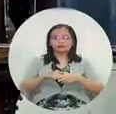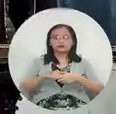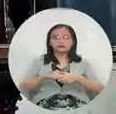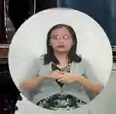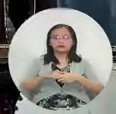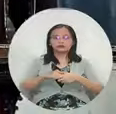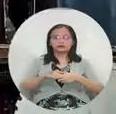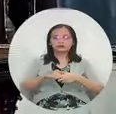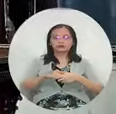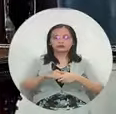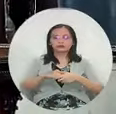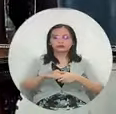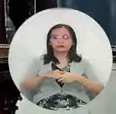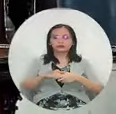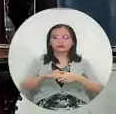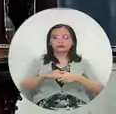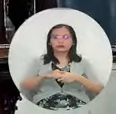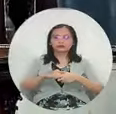Huwag mo kakaato sa karita.